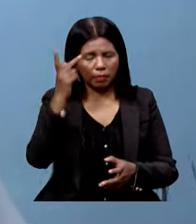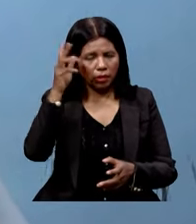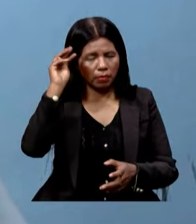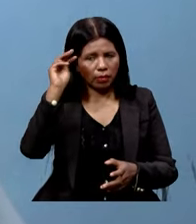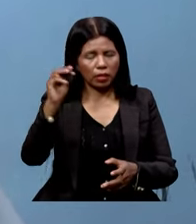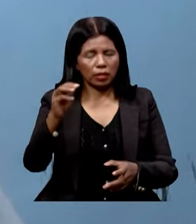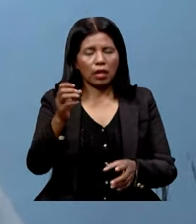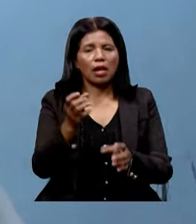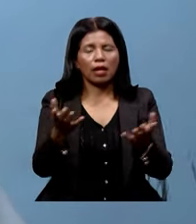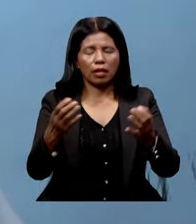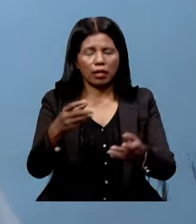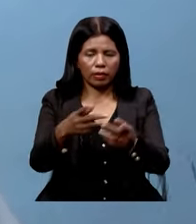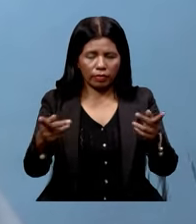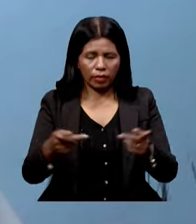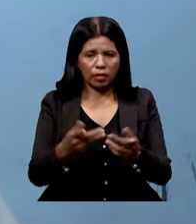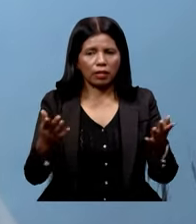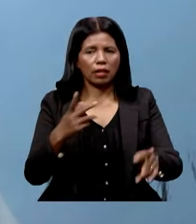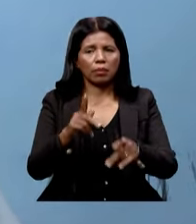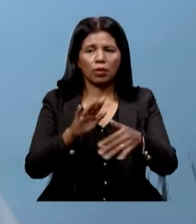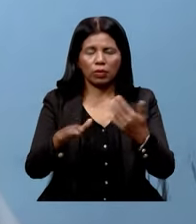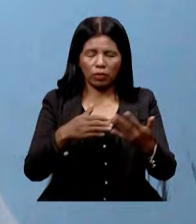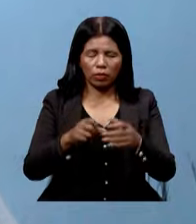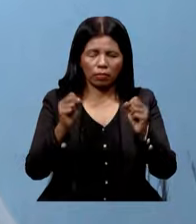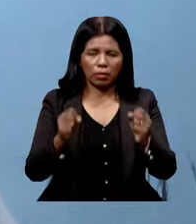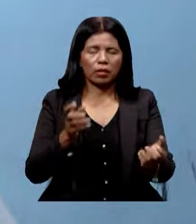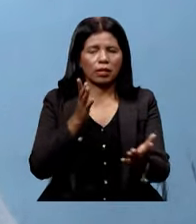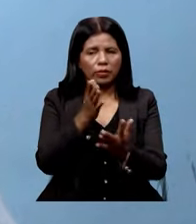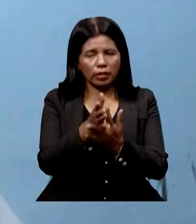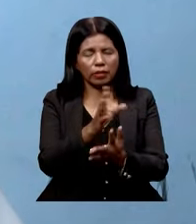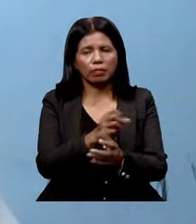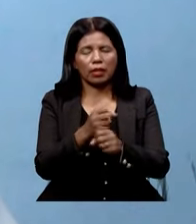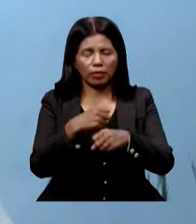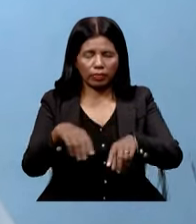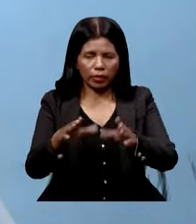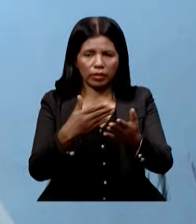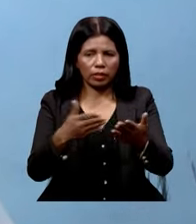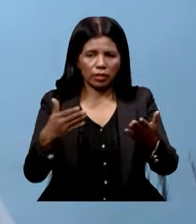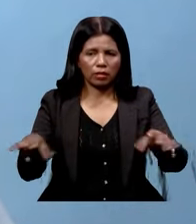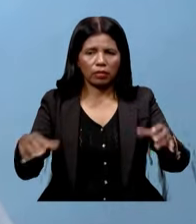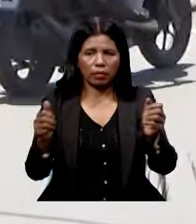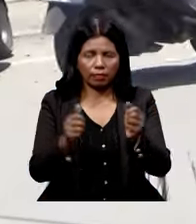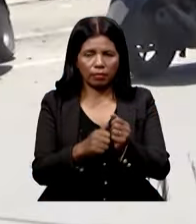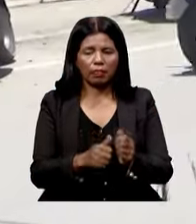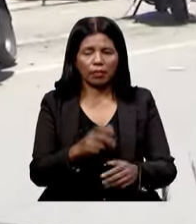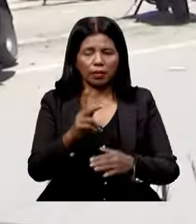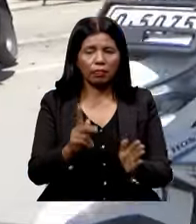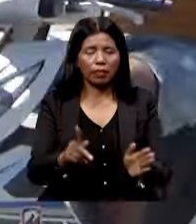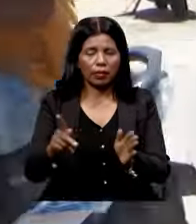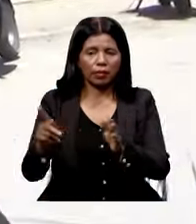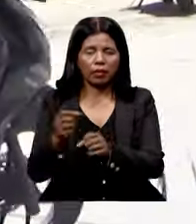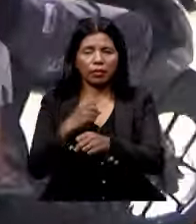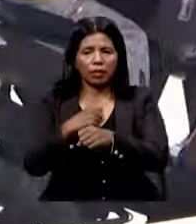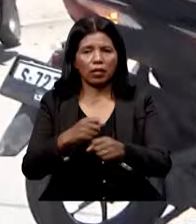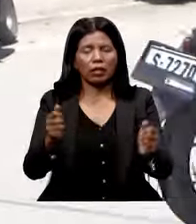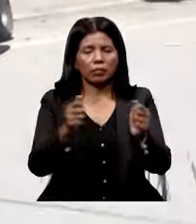fati ini biaya, tiap fati ini dia pernah mengutuk tu bilis ini. Paite bele halo ko korela sam dia kamu tu. Tuir planu bazar barato ne se akumula